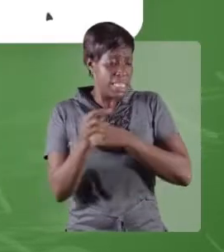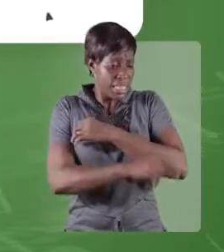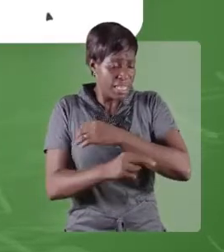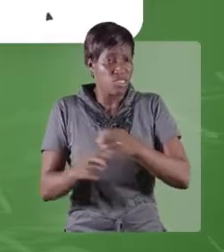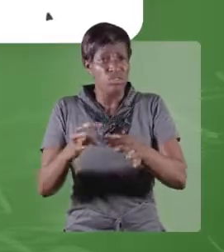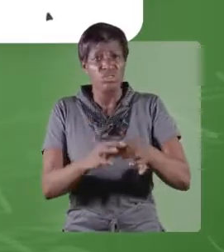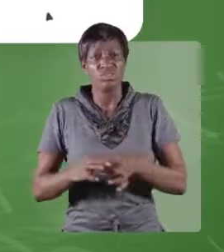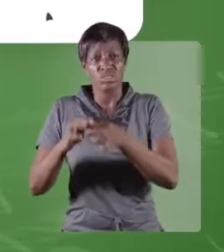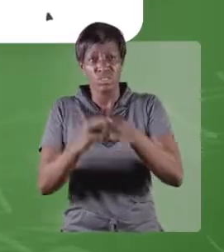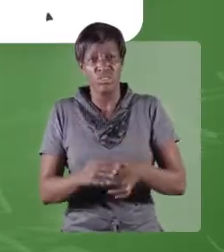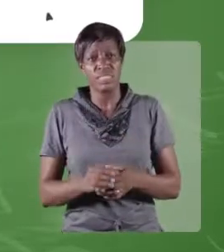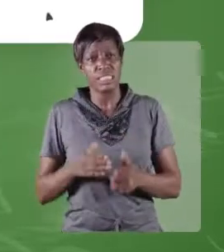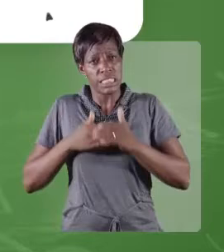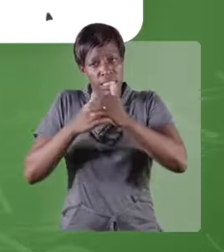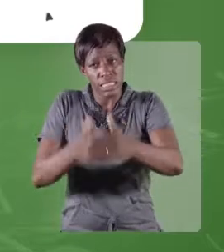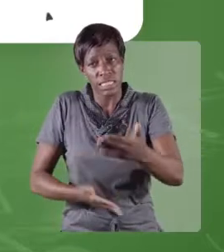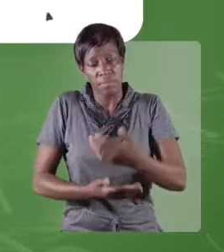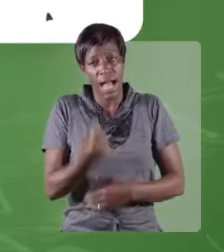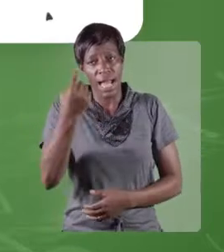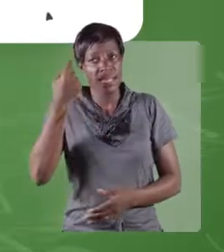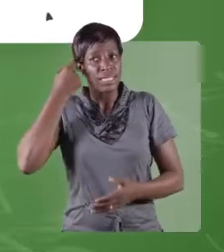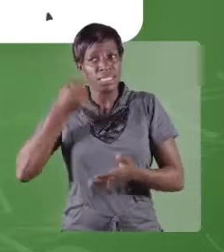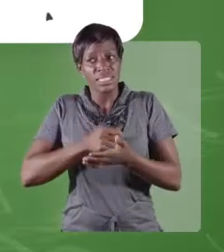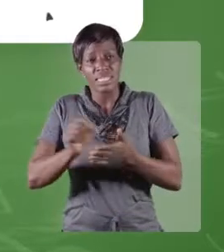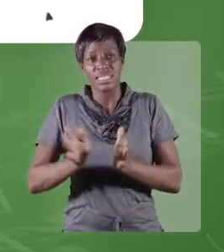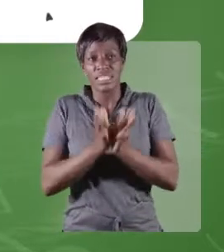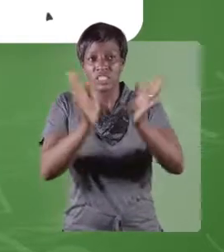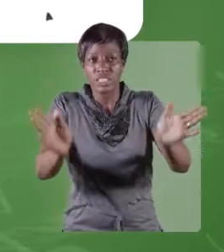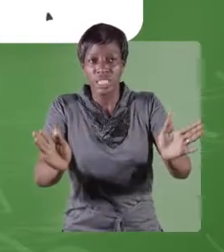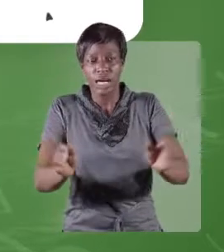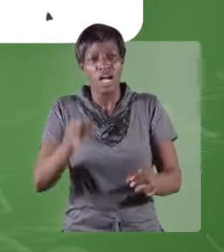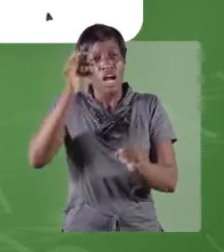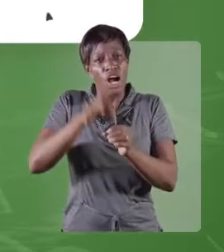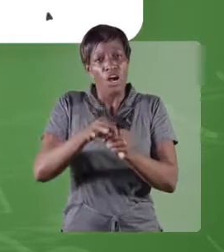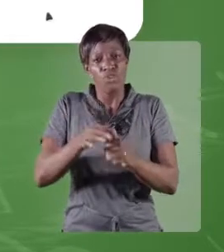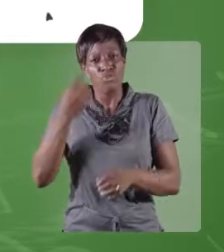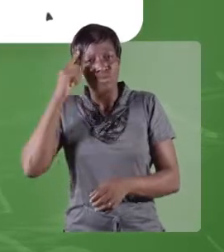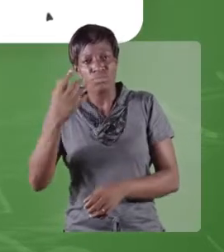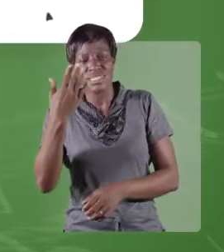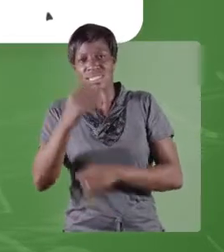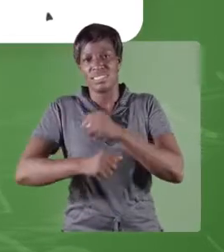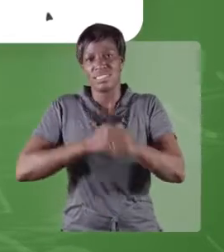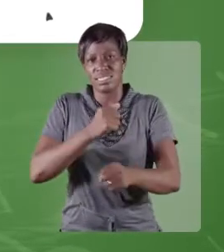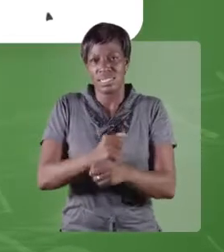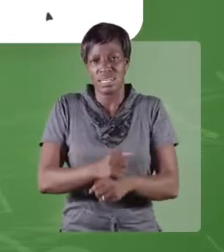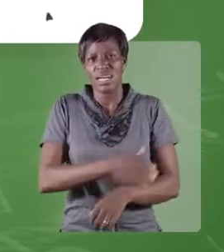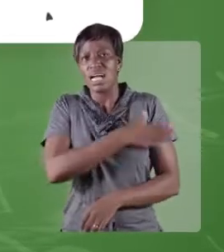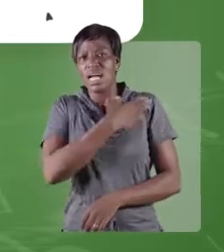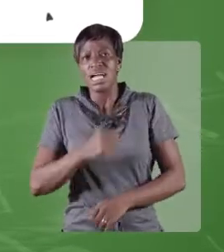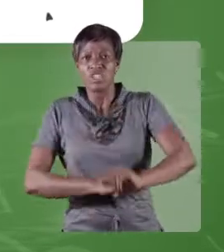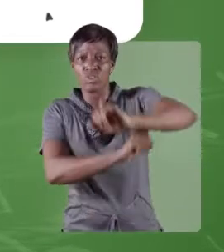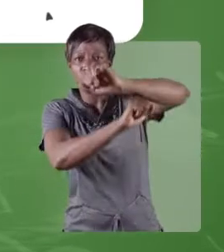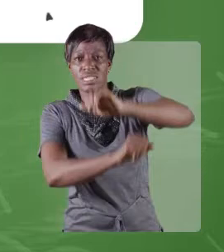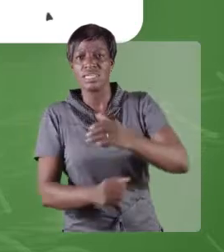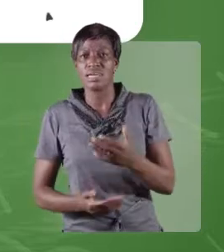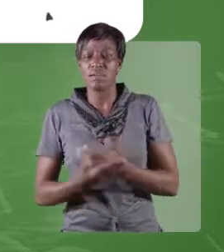est dirigé par un secrétaire général élu pour 5 ans et assisté par 8 secrétaires